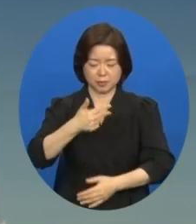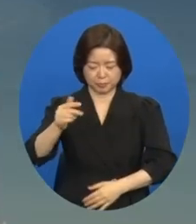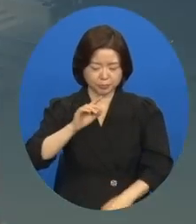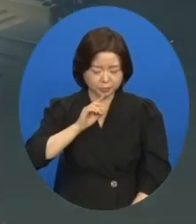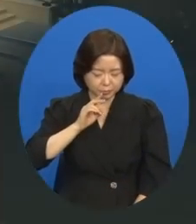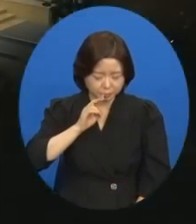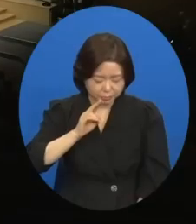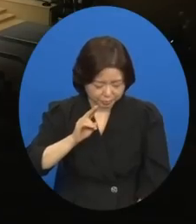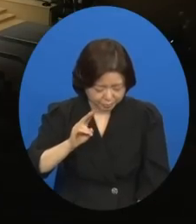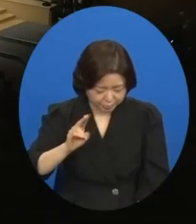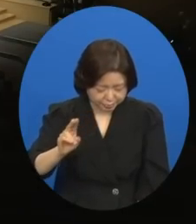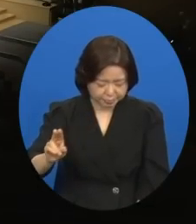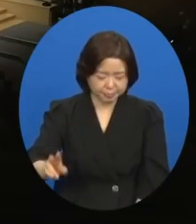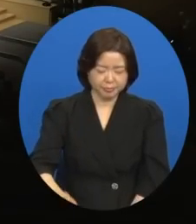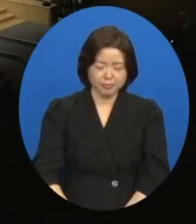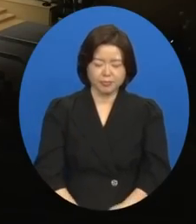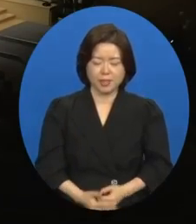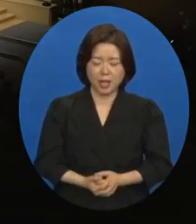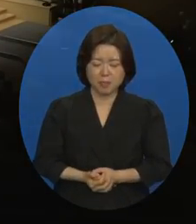주여,